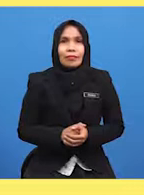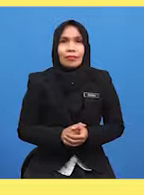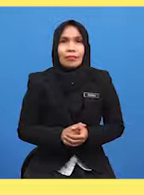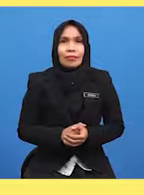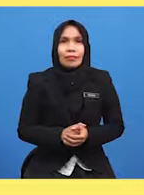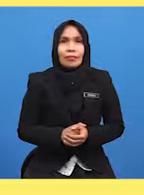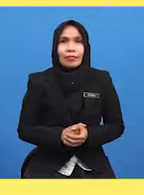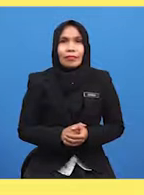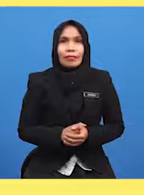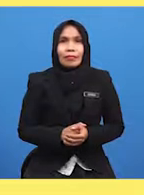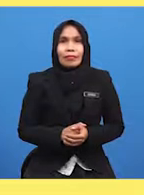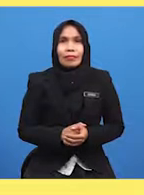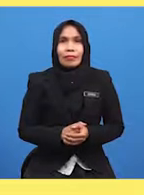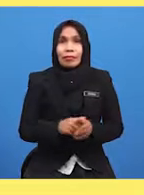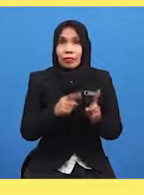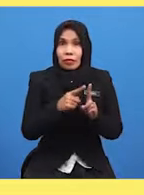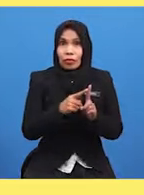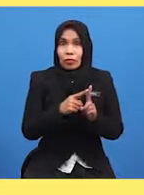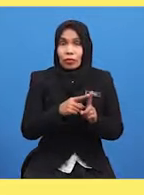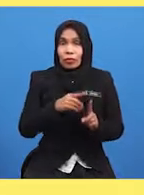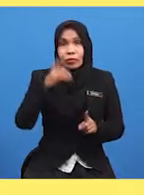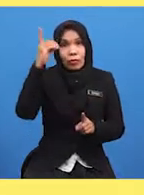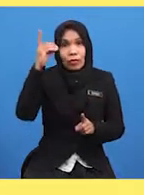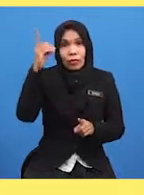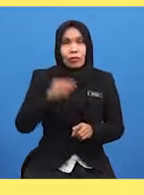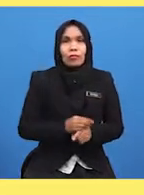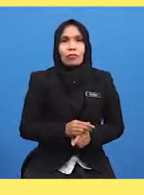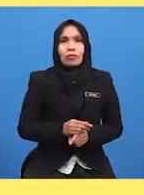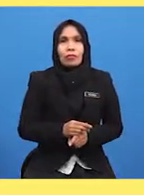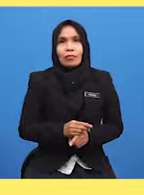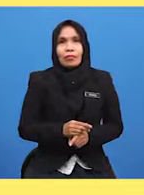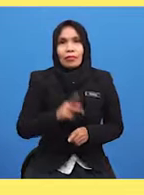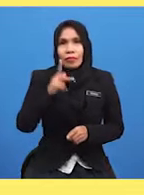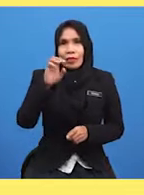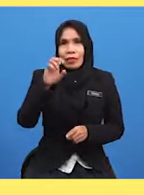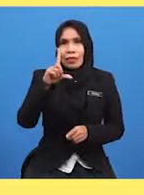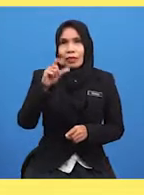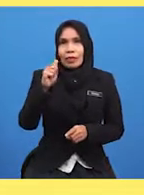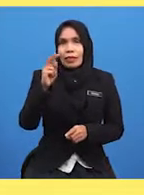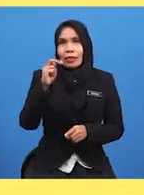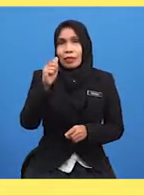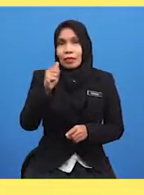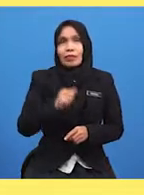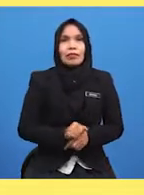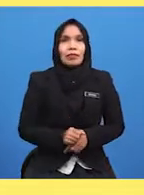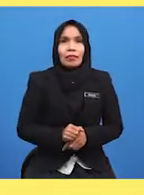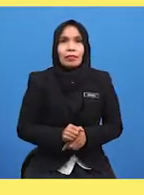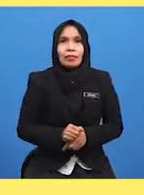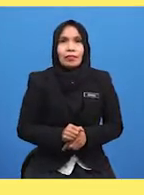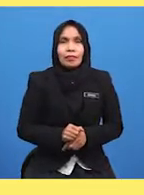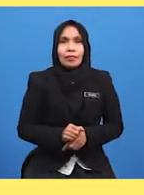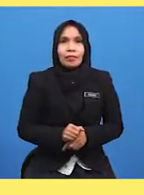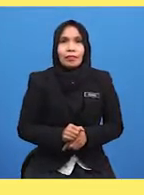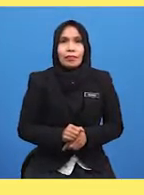konflik berlaku antara datok vlan aset Abdurrahman Datuk sabanda Club tunggal dan Datuk Muda